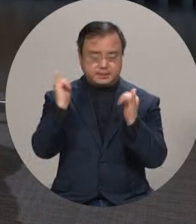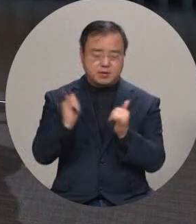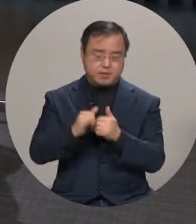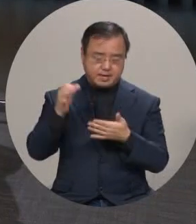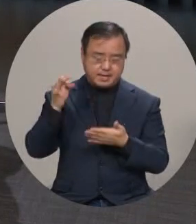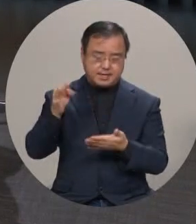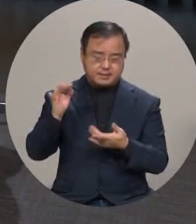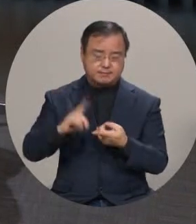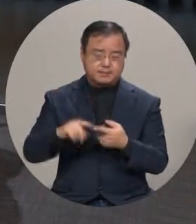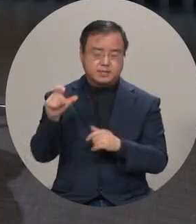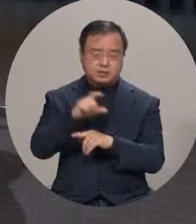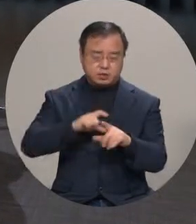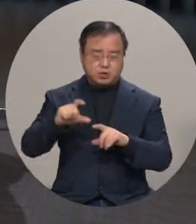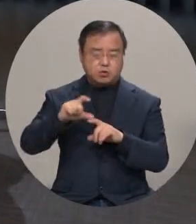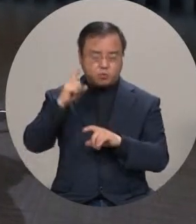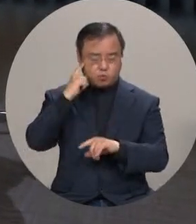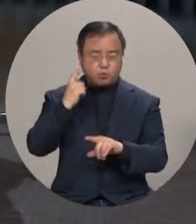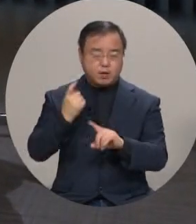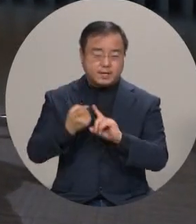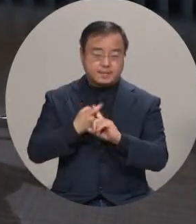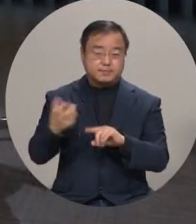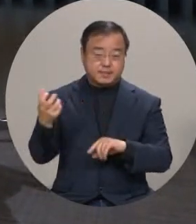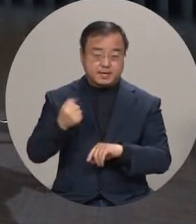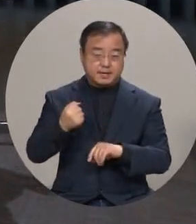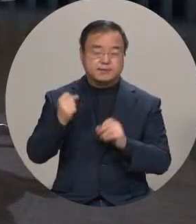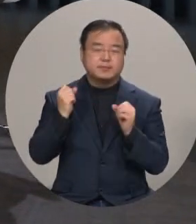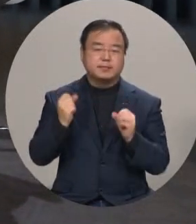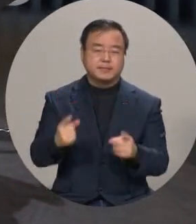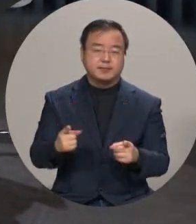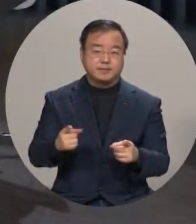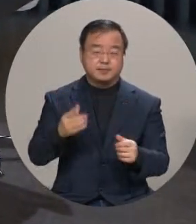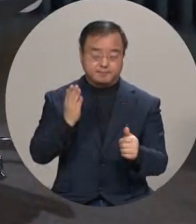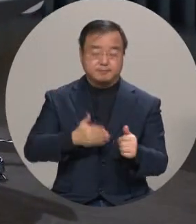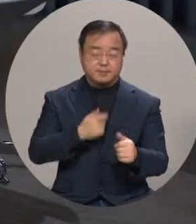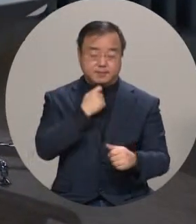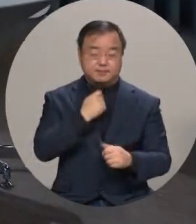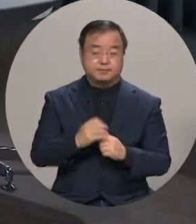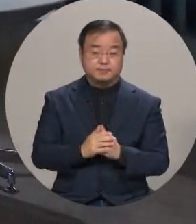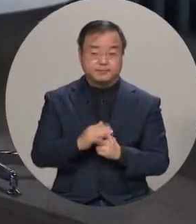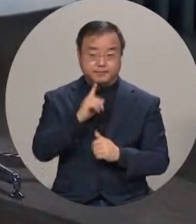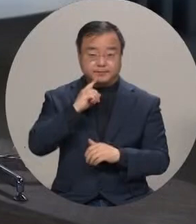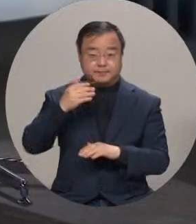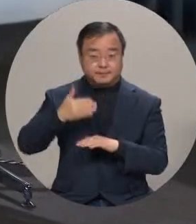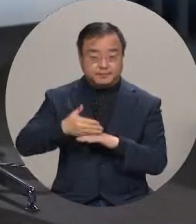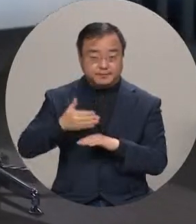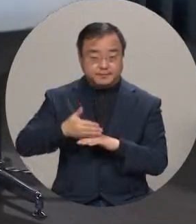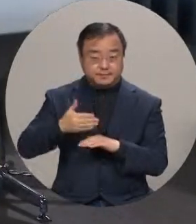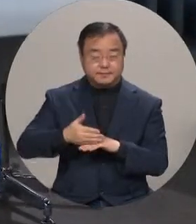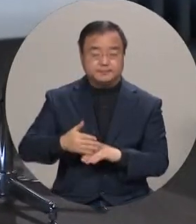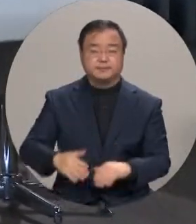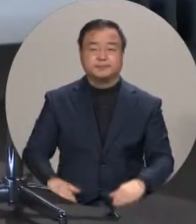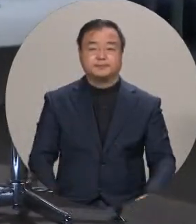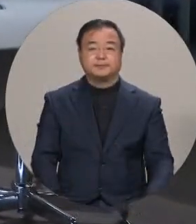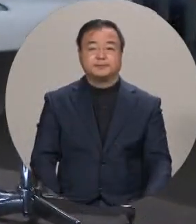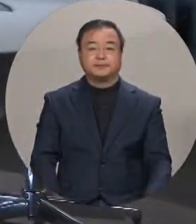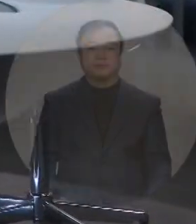대해서 더 많은 관심을 불러모으는 계기가 되기를 바라겠습니다 오늘 말씀 잘 들었습니다